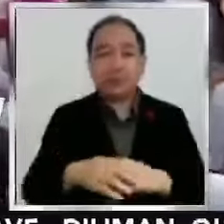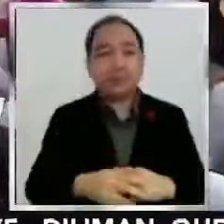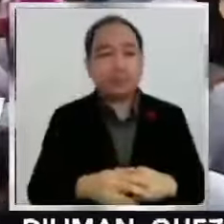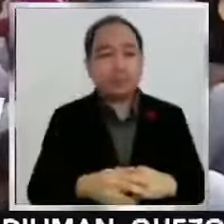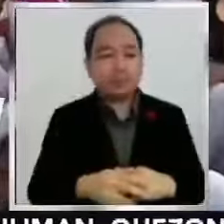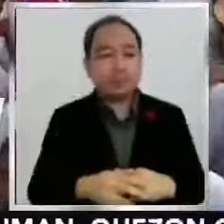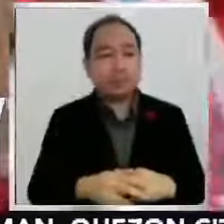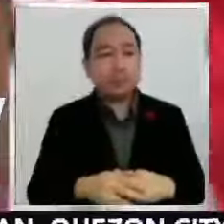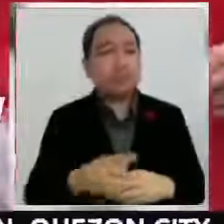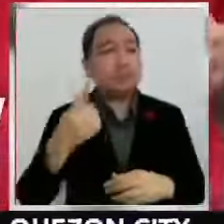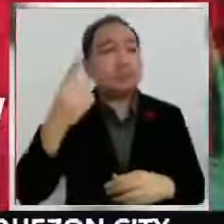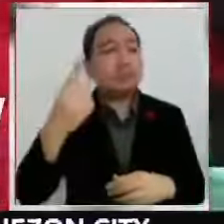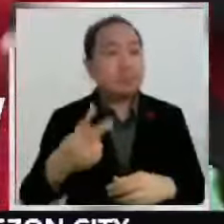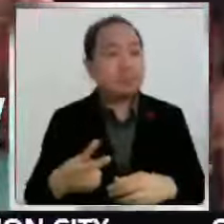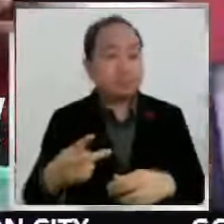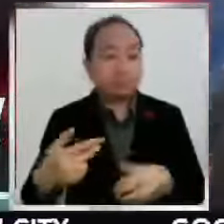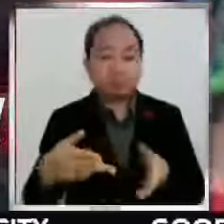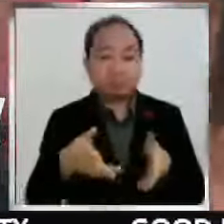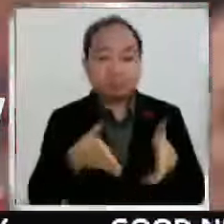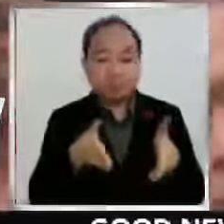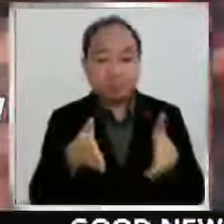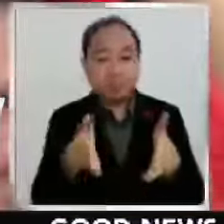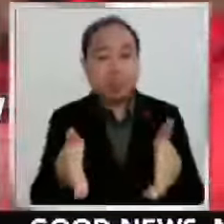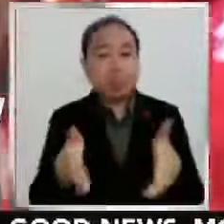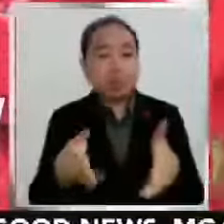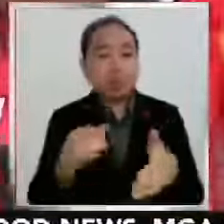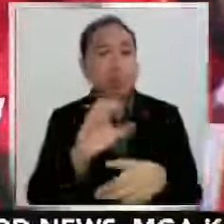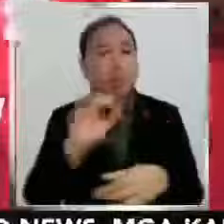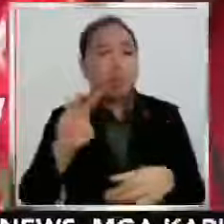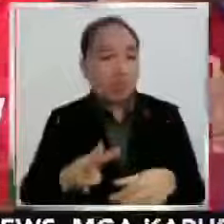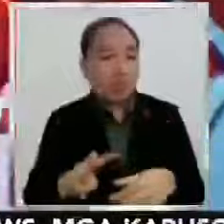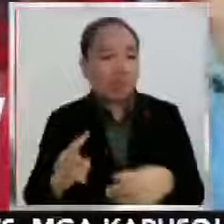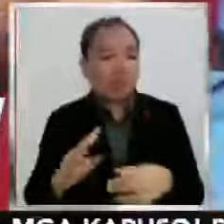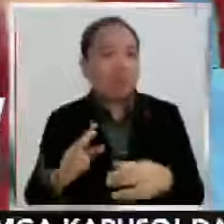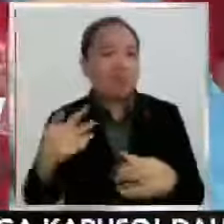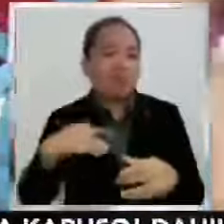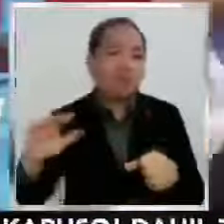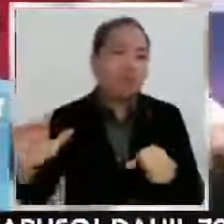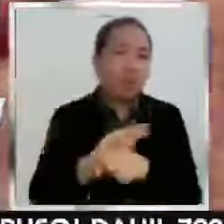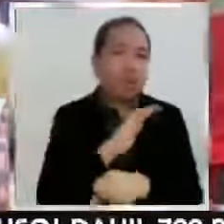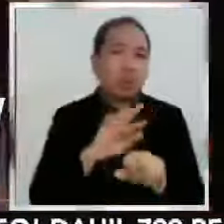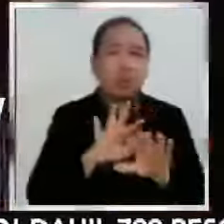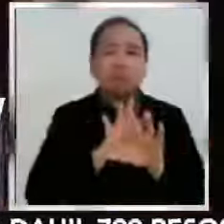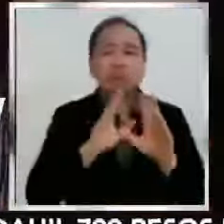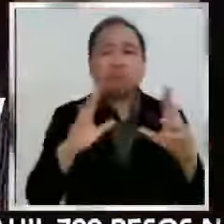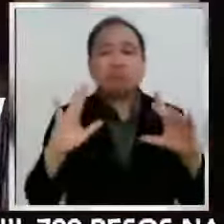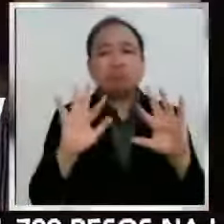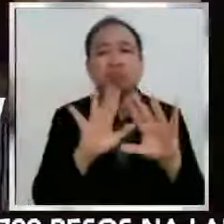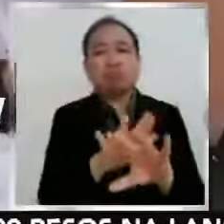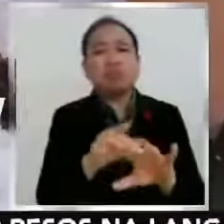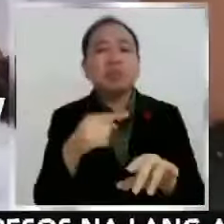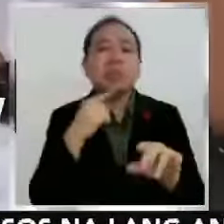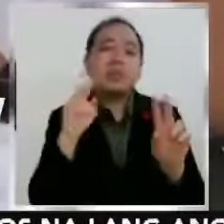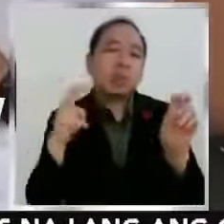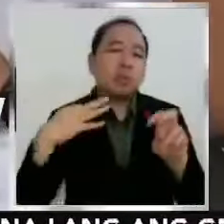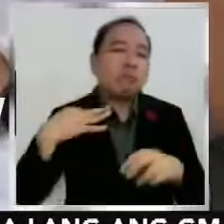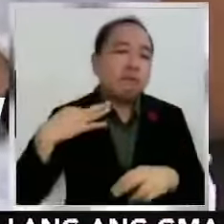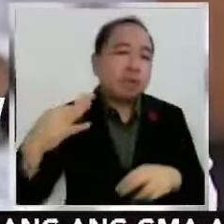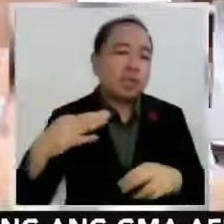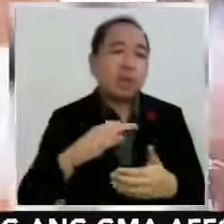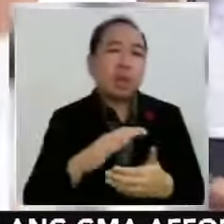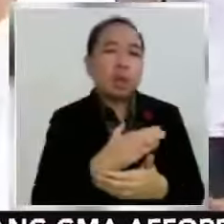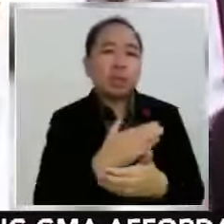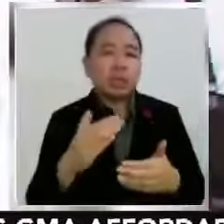lane ng Commonwealth Avenue ang nasakop ng mga dumalo sa tinaguriang volunteer concert sa harap ng complex ng Commission on